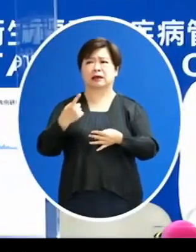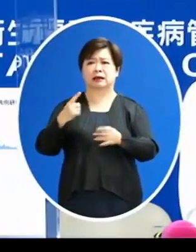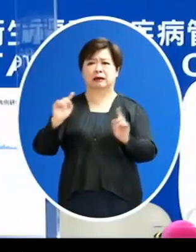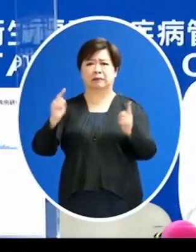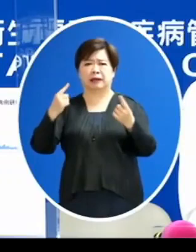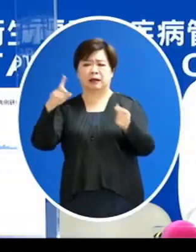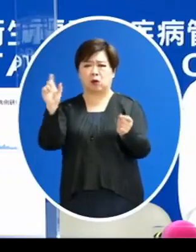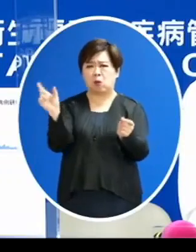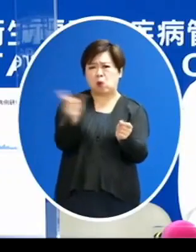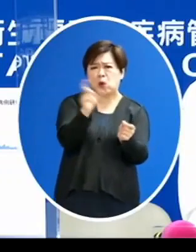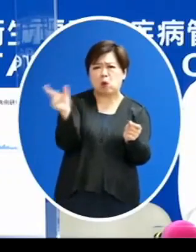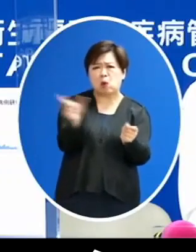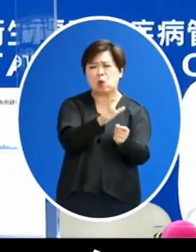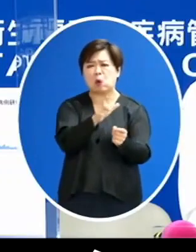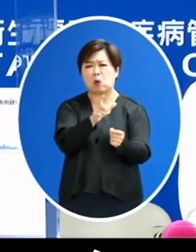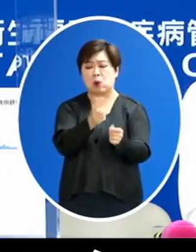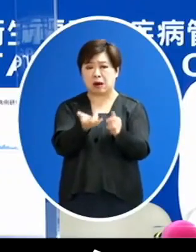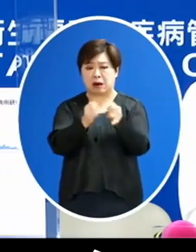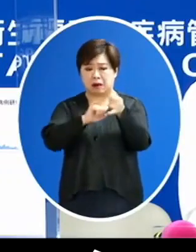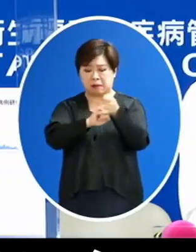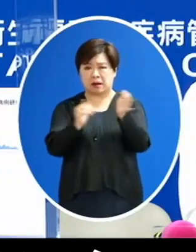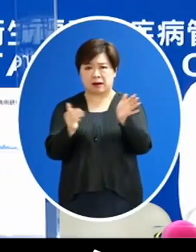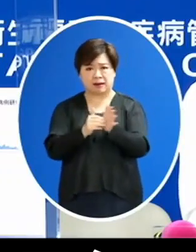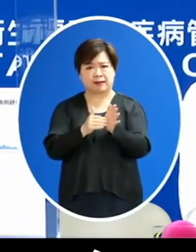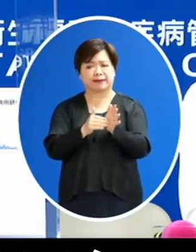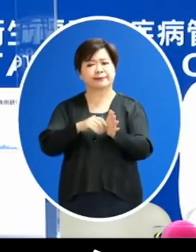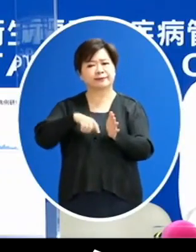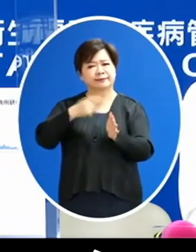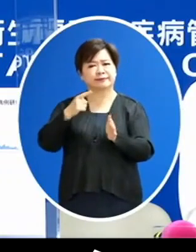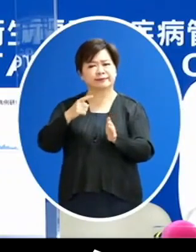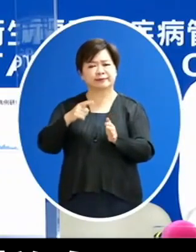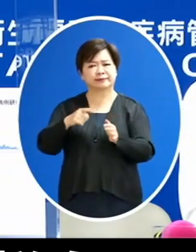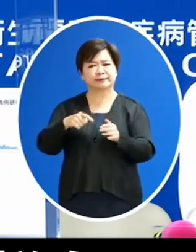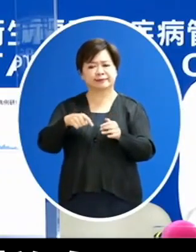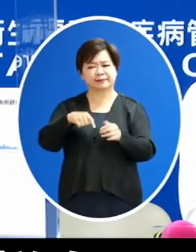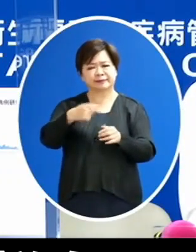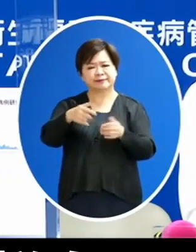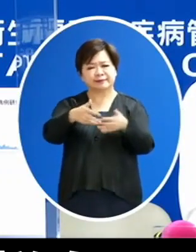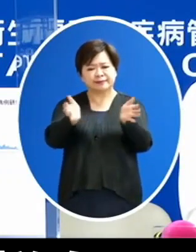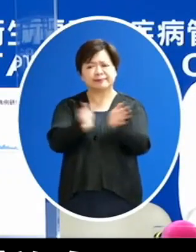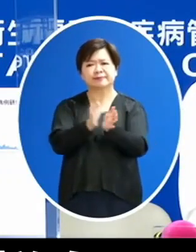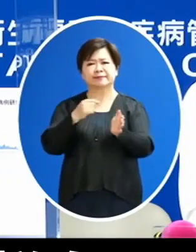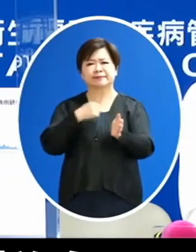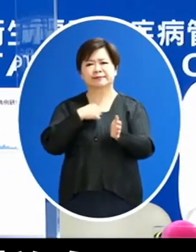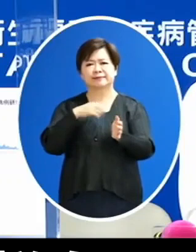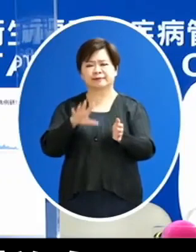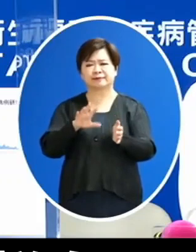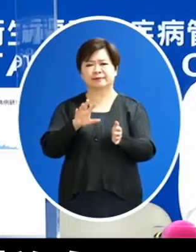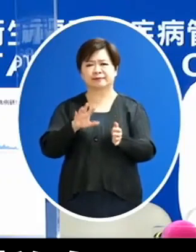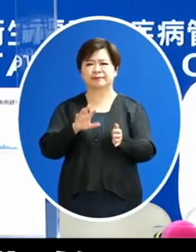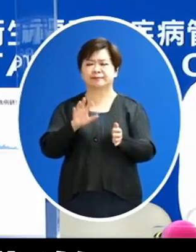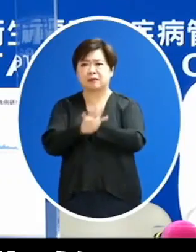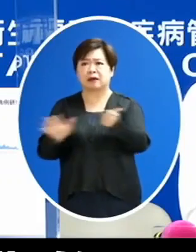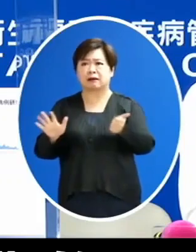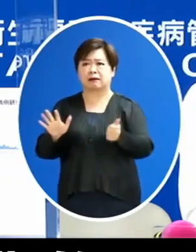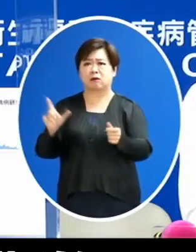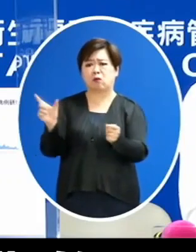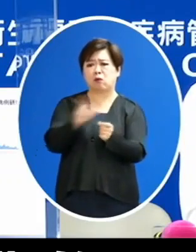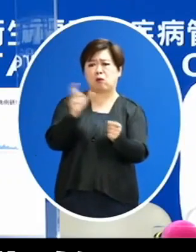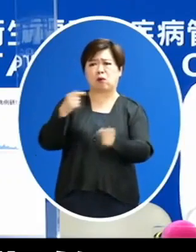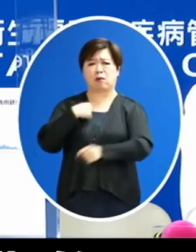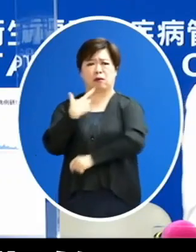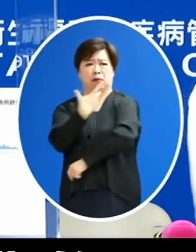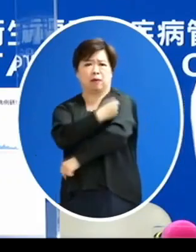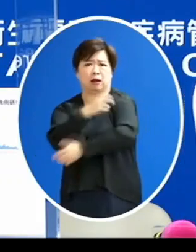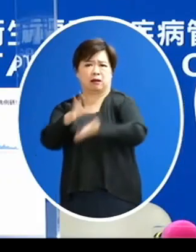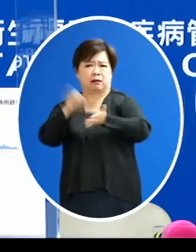那针对已预约的民众将并入下一期的预约平台，我们会平移到下一梯次。民众需要收